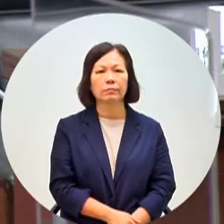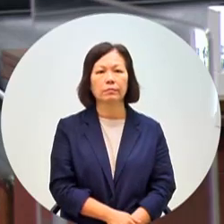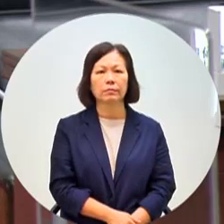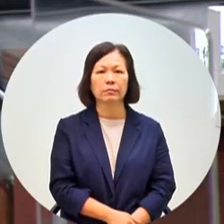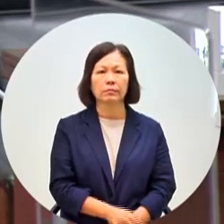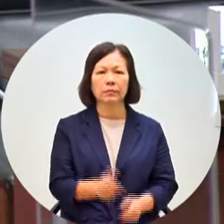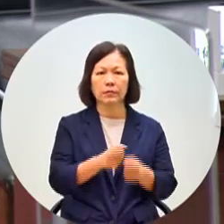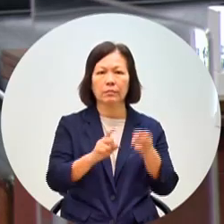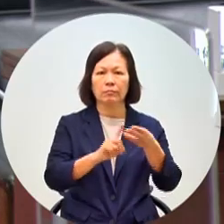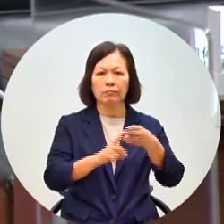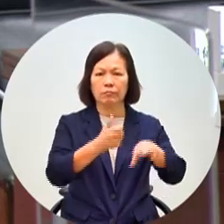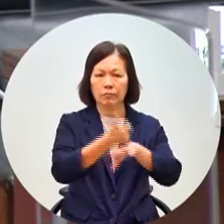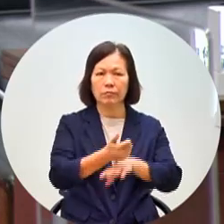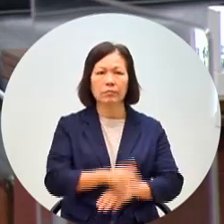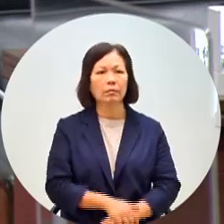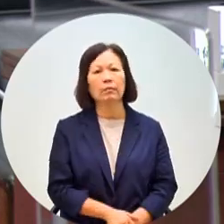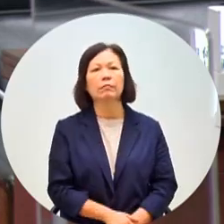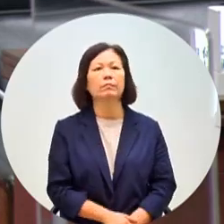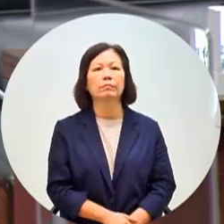谢谢主席。